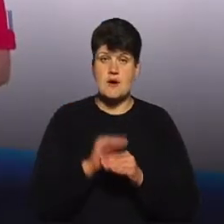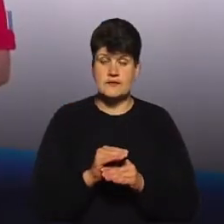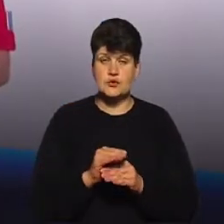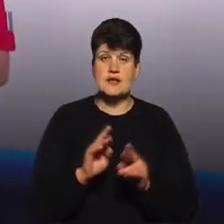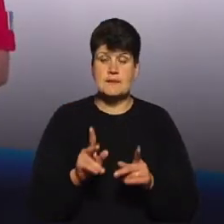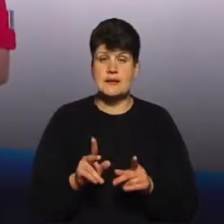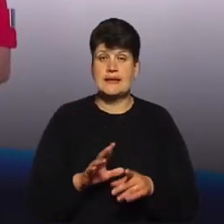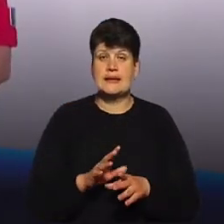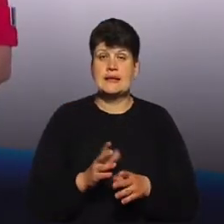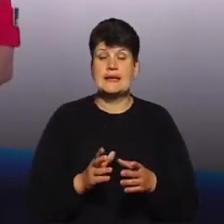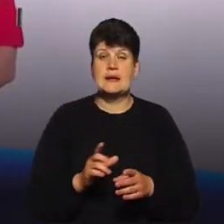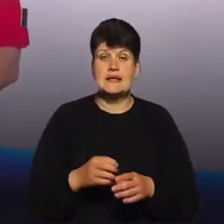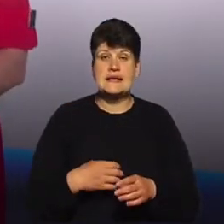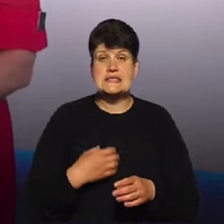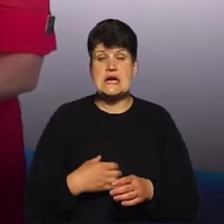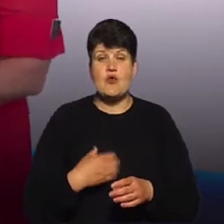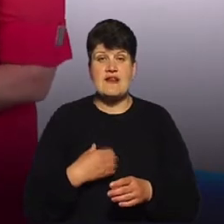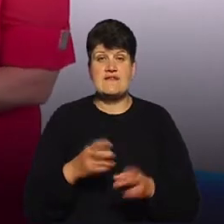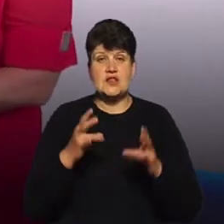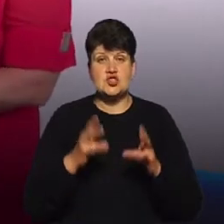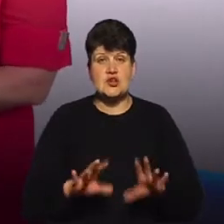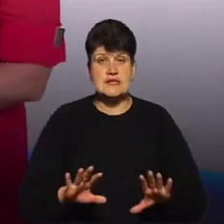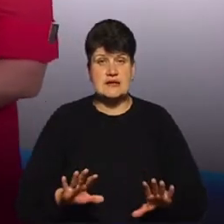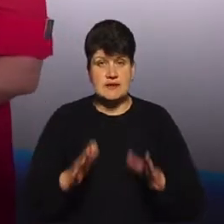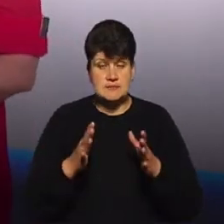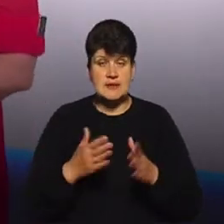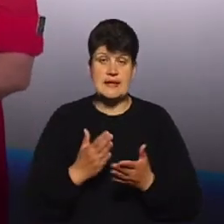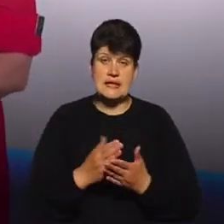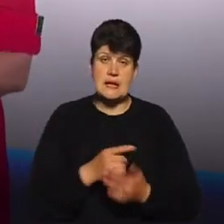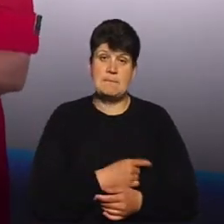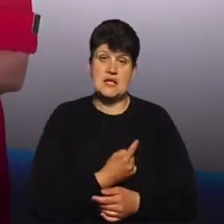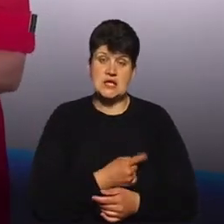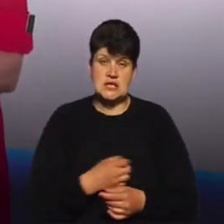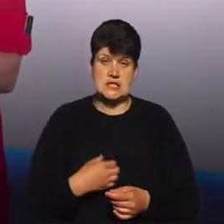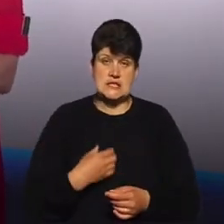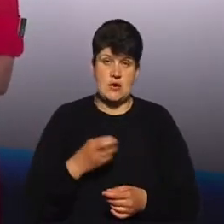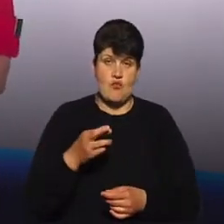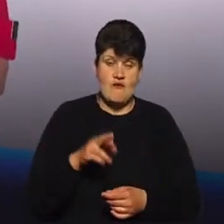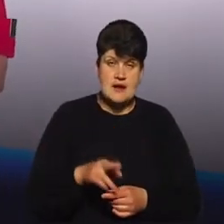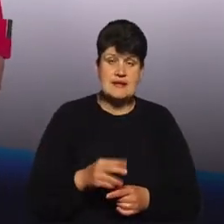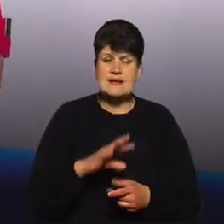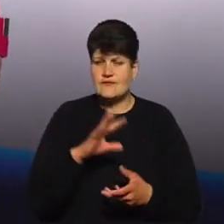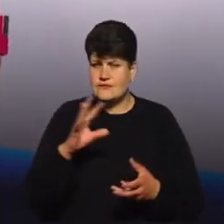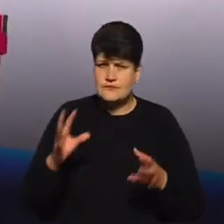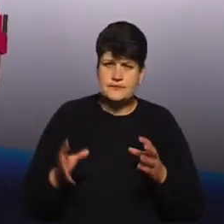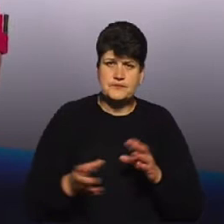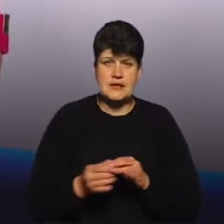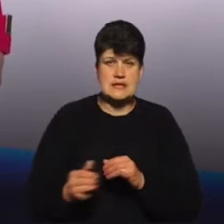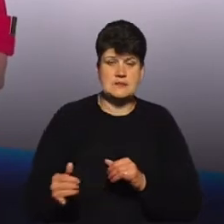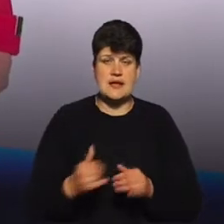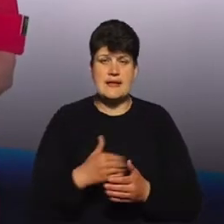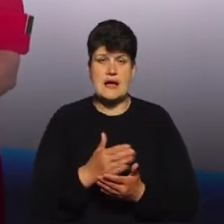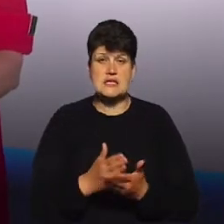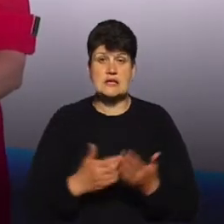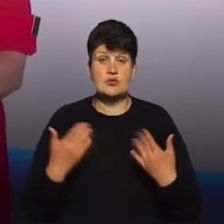є страхування від нещасних випадків та медичне страхування. І це все в сукупності забезпечує туристу якісний відпочинок. Якщо він дотримується